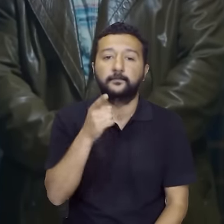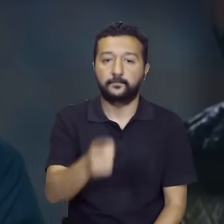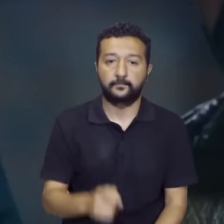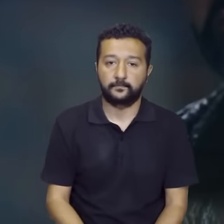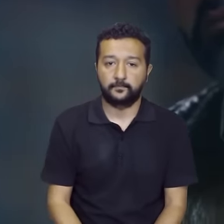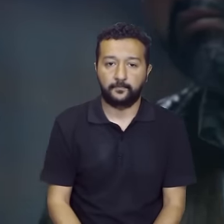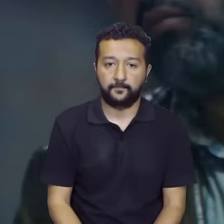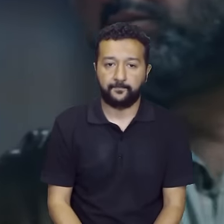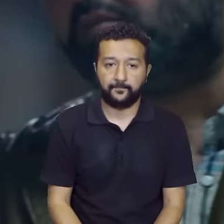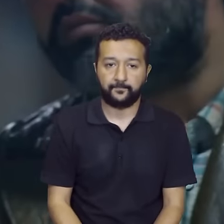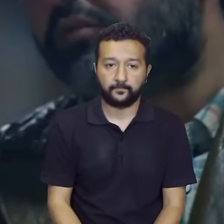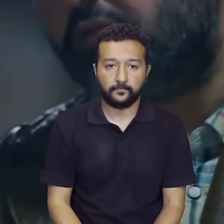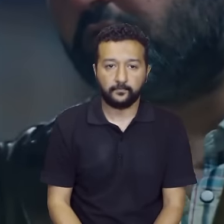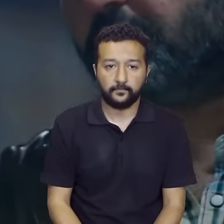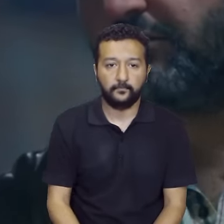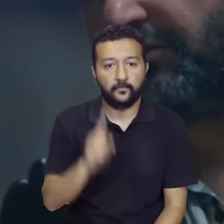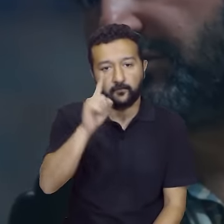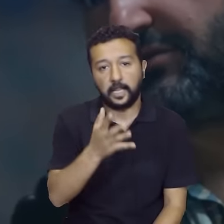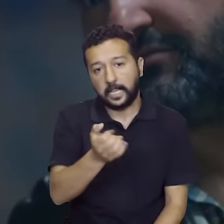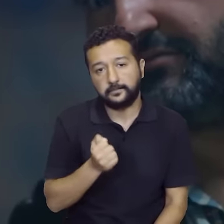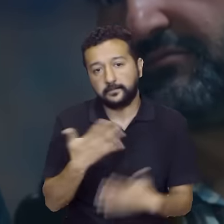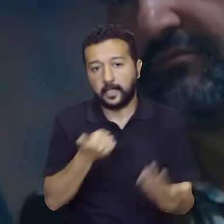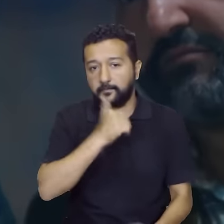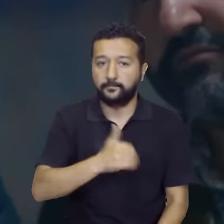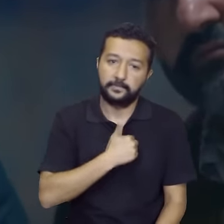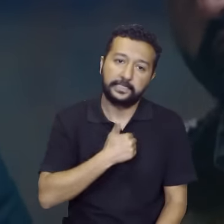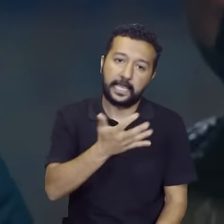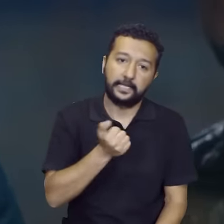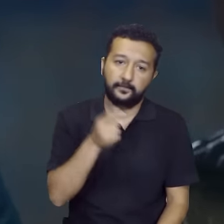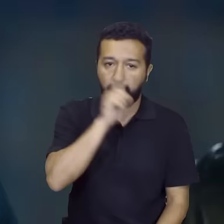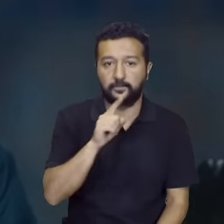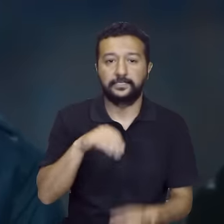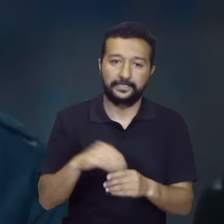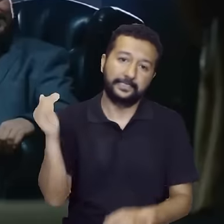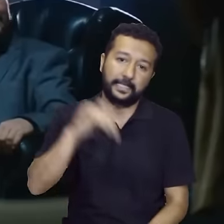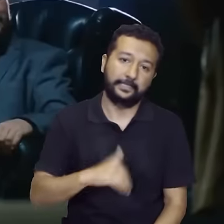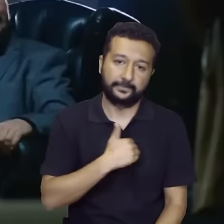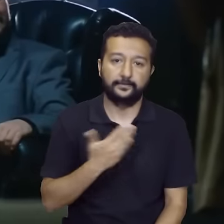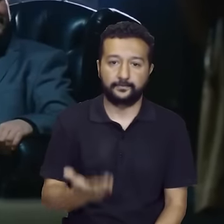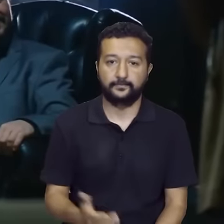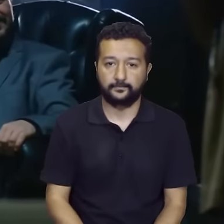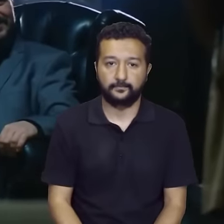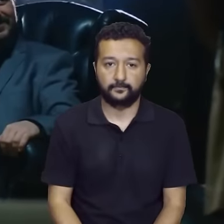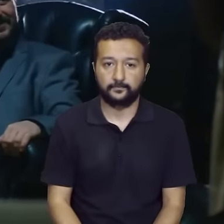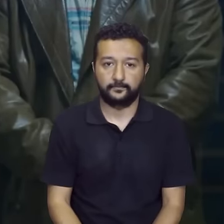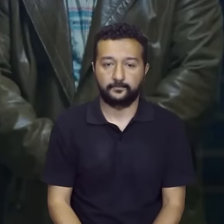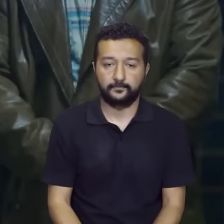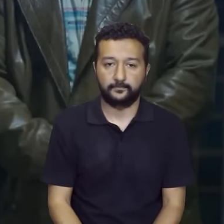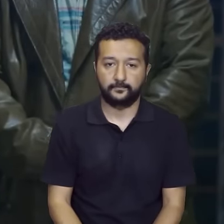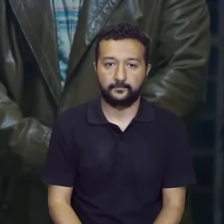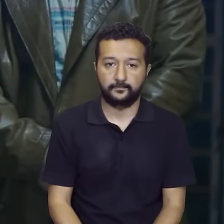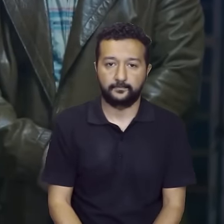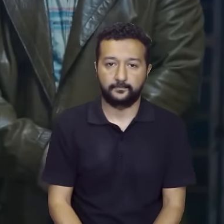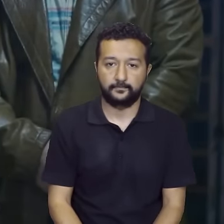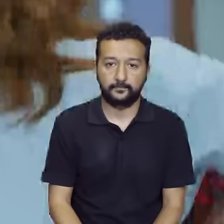diyorsunuz? Vallahi alacağız artık abi, biz alıcıyız. Onun için geldik yani. Doğru iyi iyi diye başını